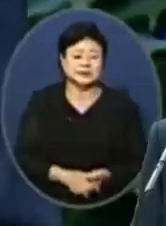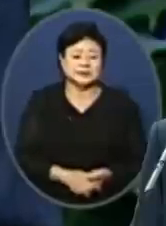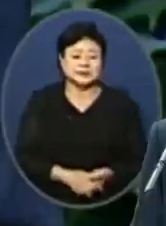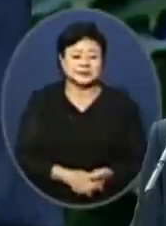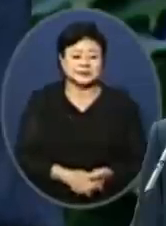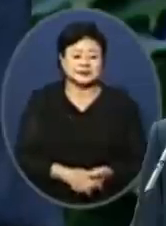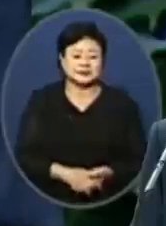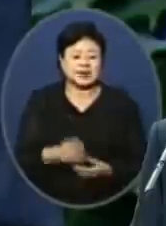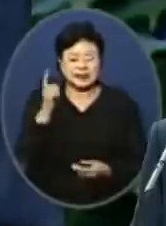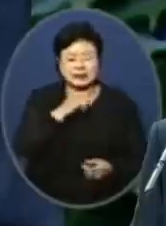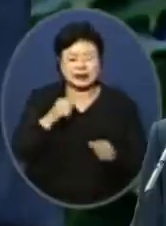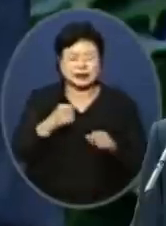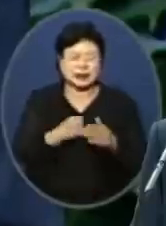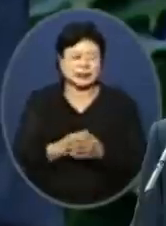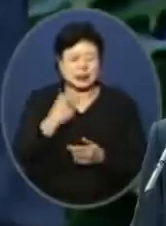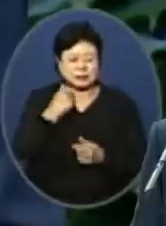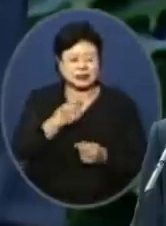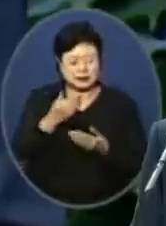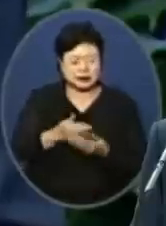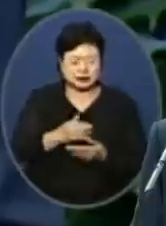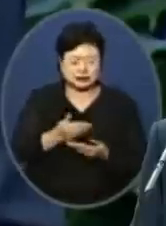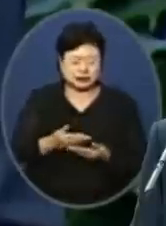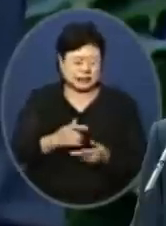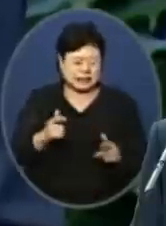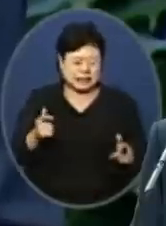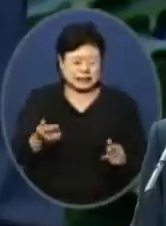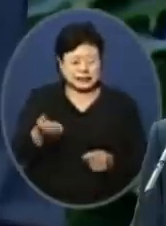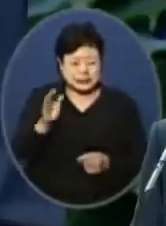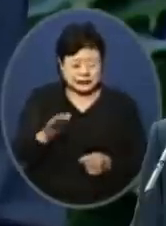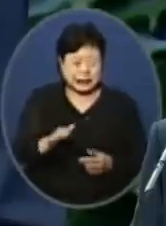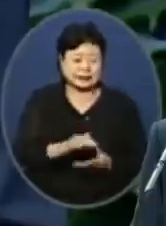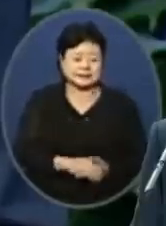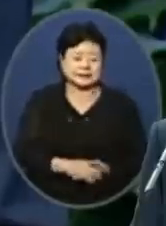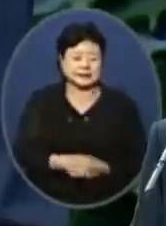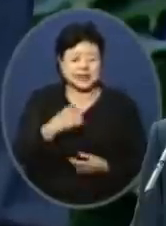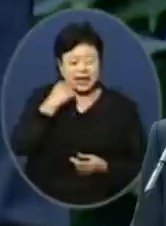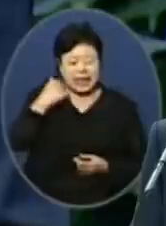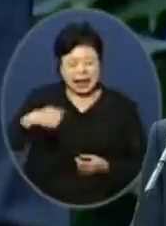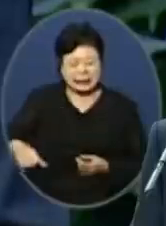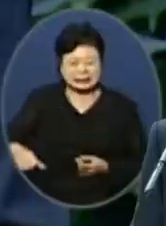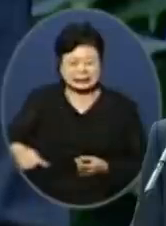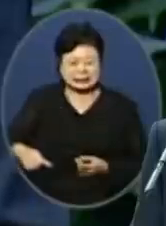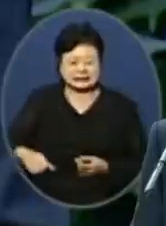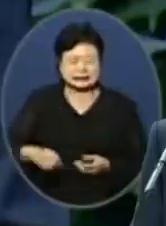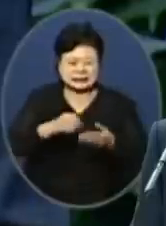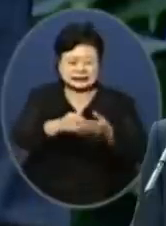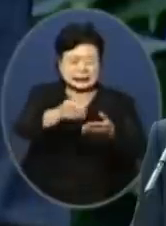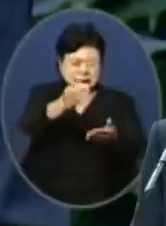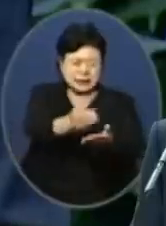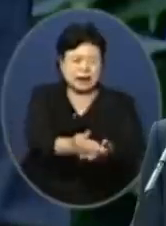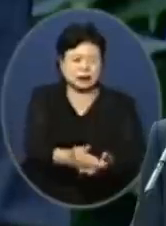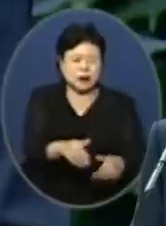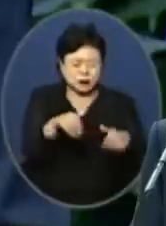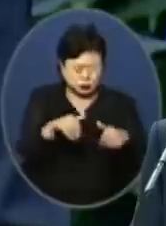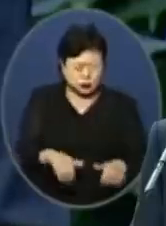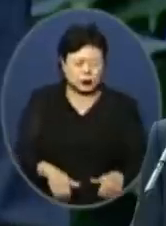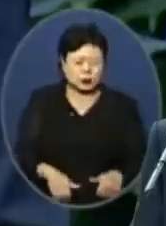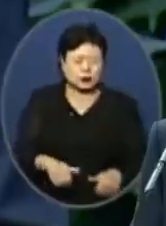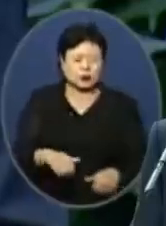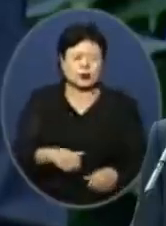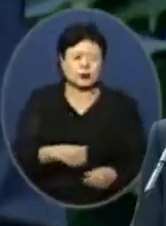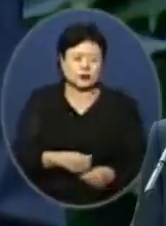내가 고약한 짓을 했으니 안 받아주겠지. 그러므로 아들로 취급을 하지 않고 품꾼의 하나로